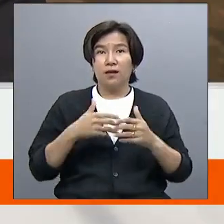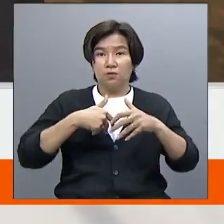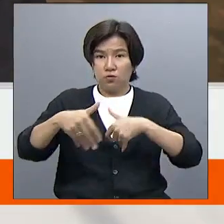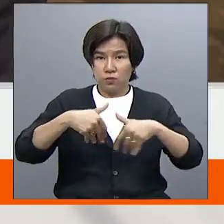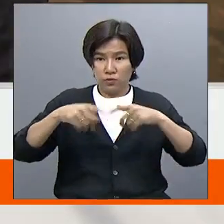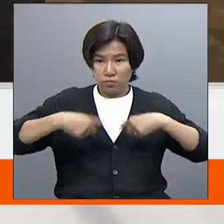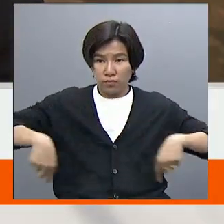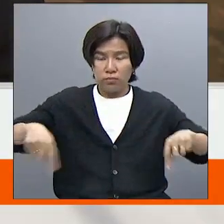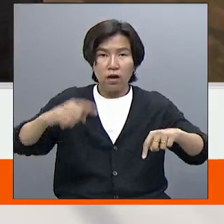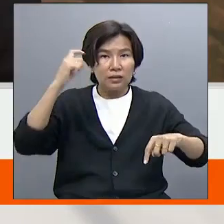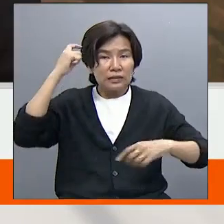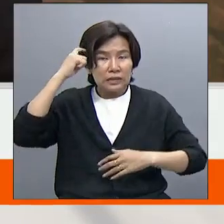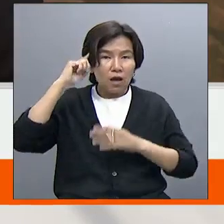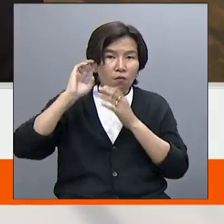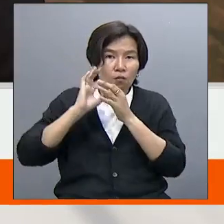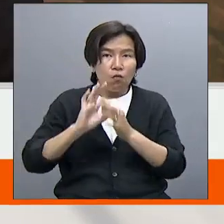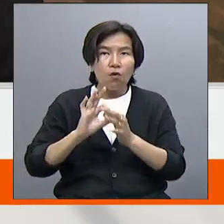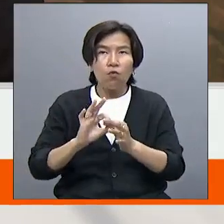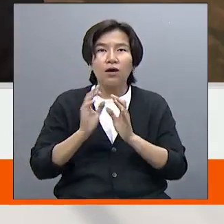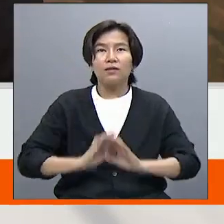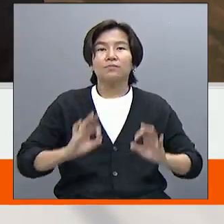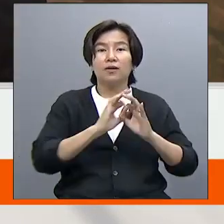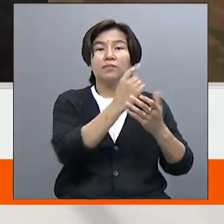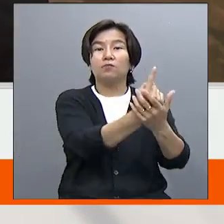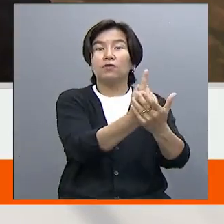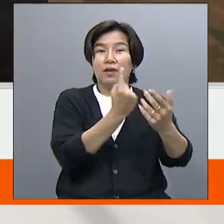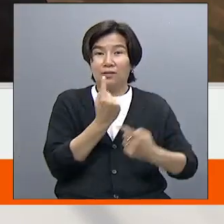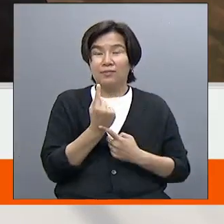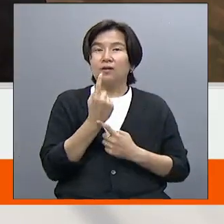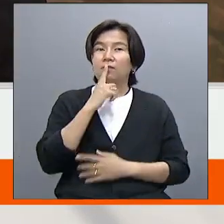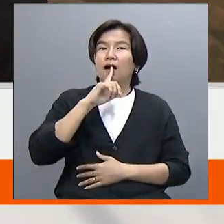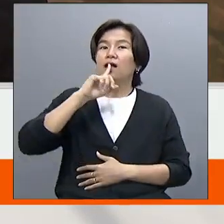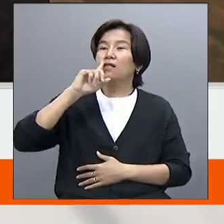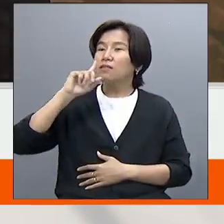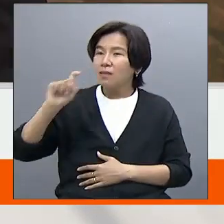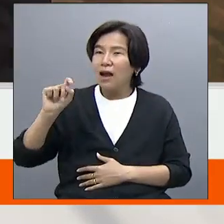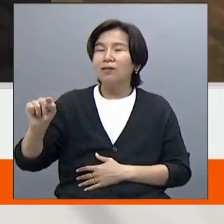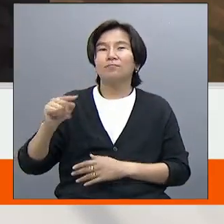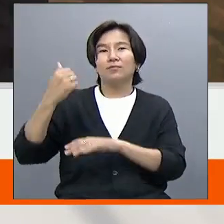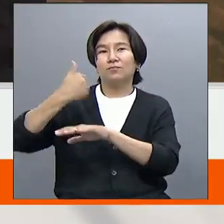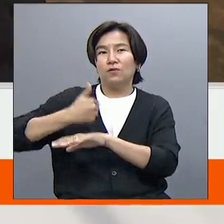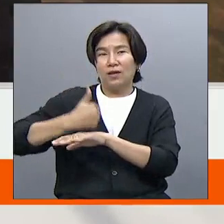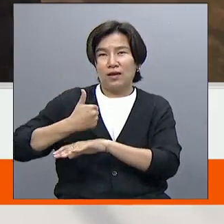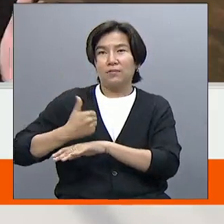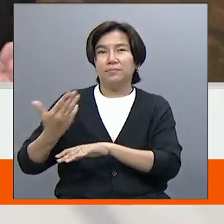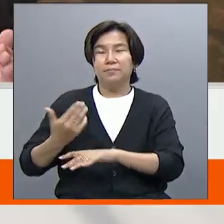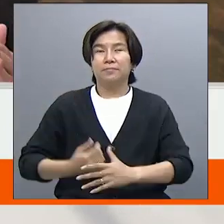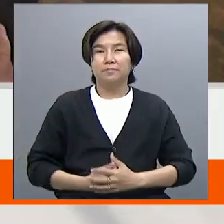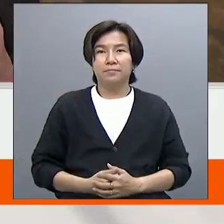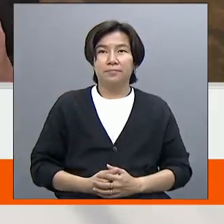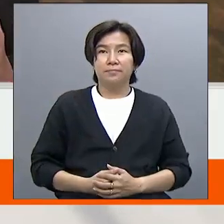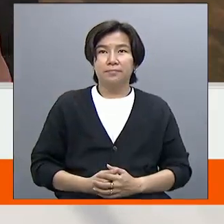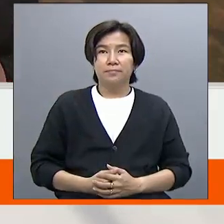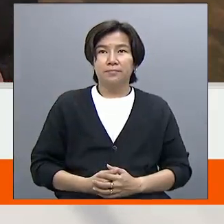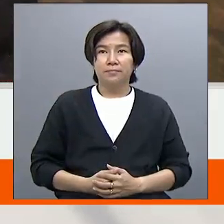ความกังวลจากชาวบ้านมาก็คงจะต้องเป็นตัวแทนมาถามอธิบดีให้เนื่องจากโอกาสที่ชาวบ้านจะเจอกับอธิบดีอาจจะยากค่ะแต่ที